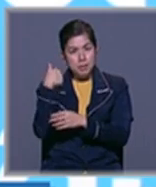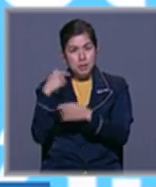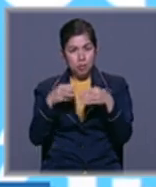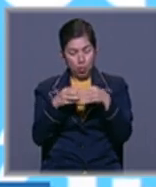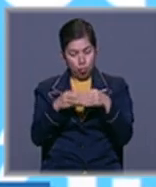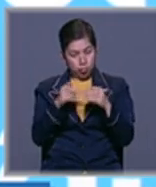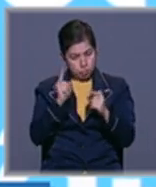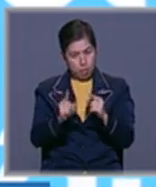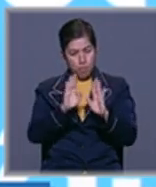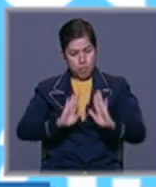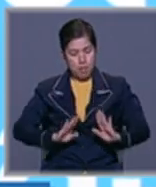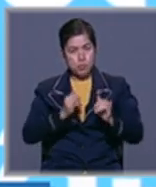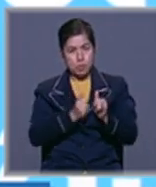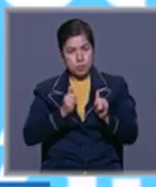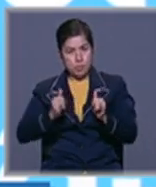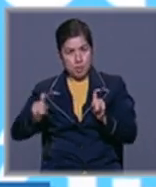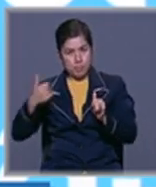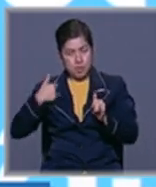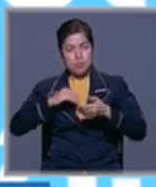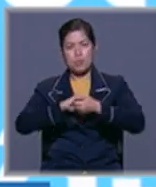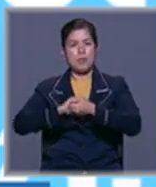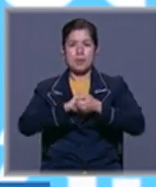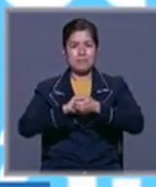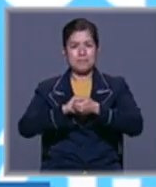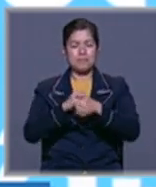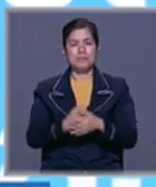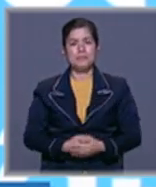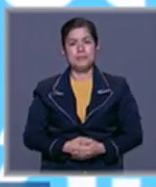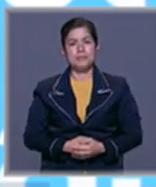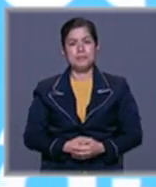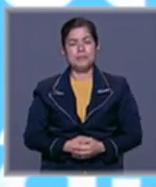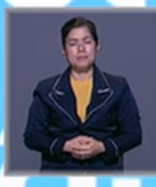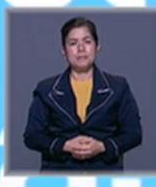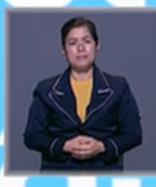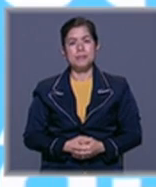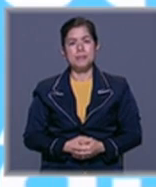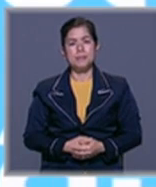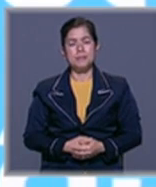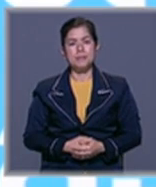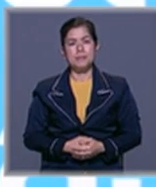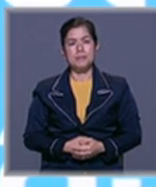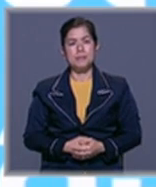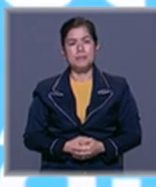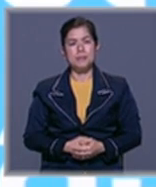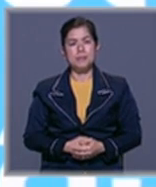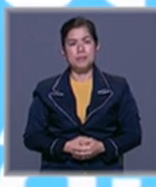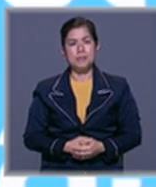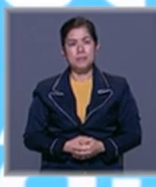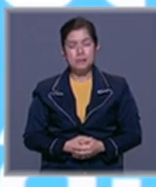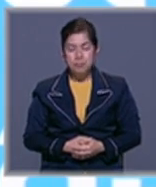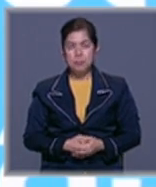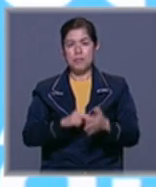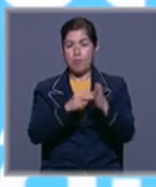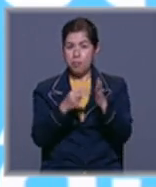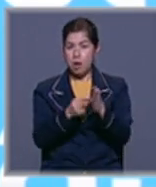อร์ซุปเปอร์ฮี